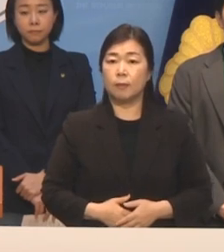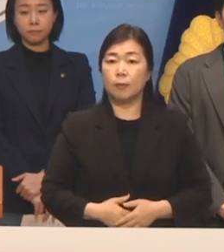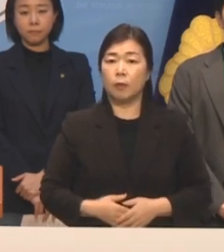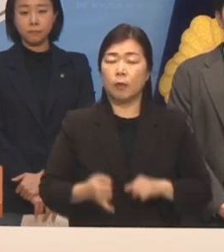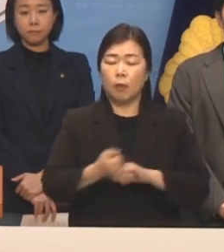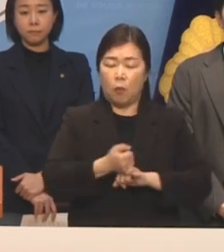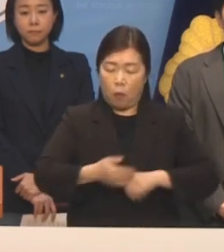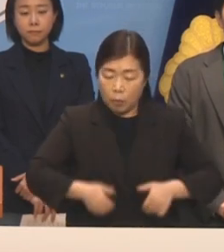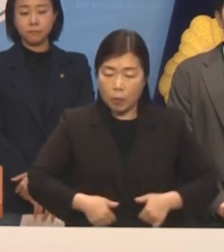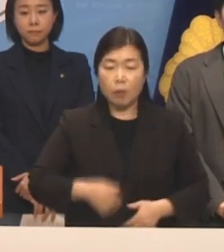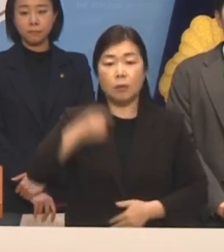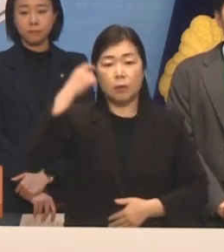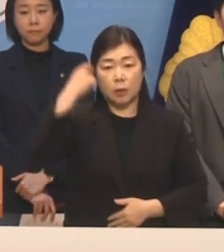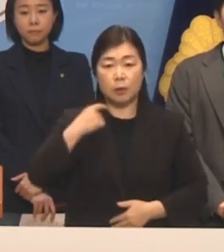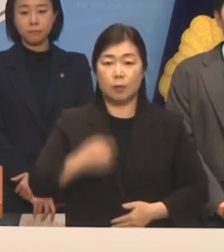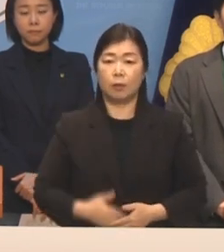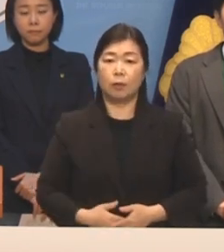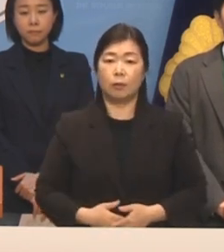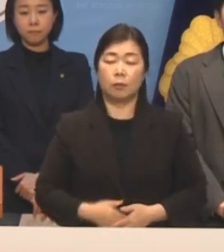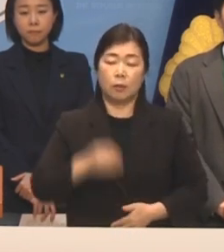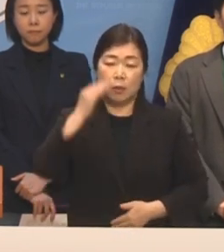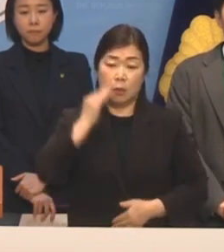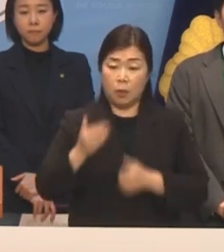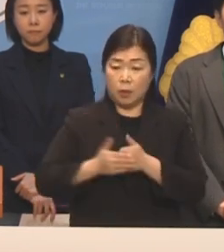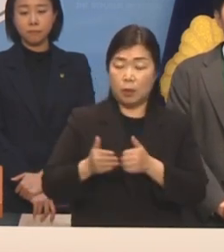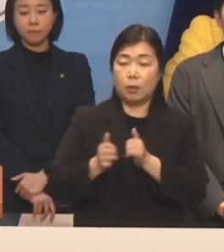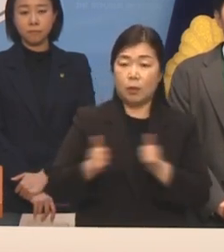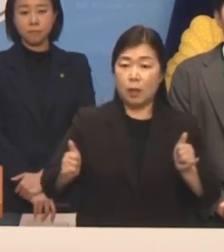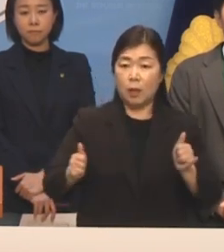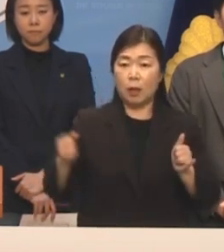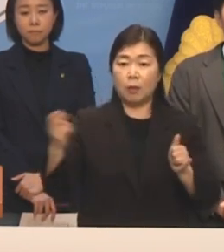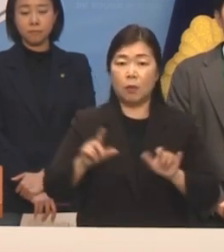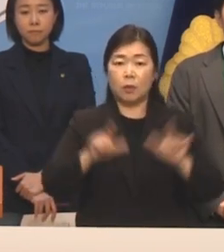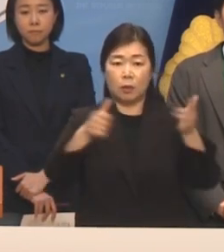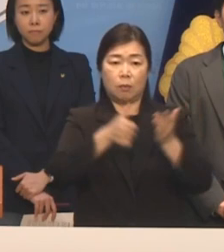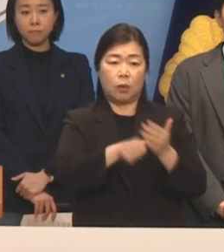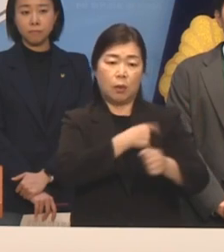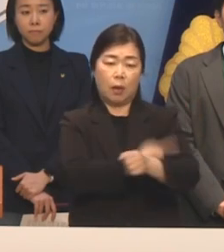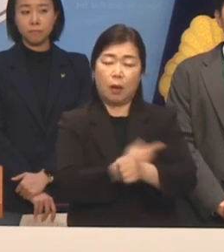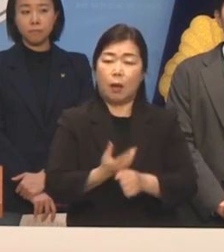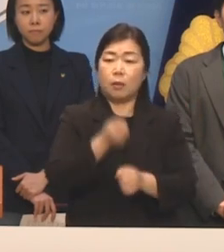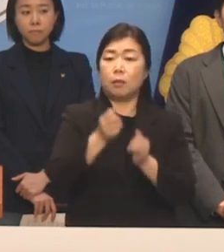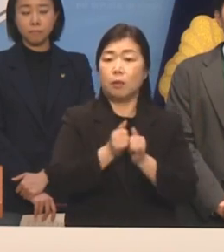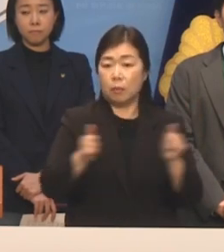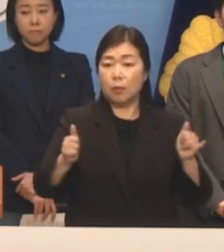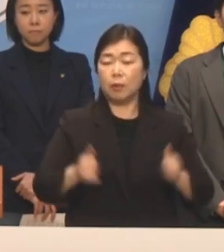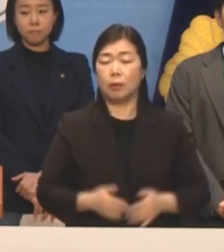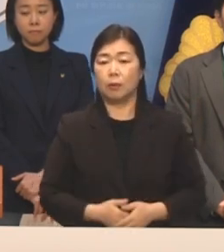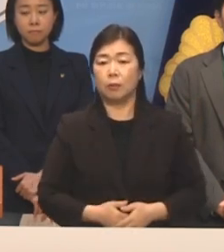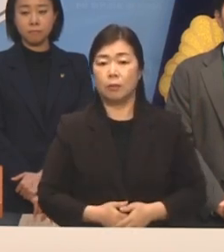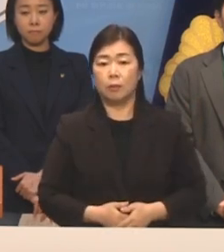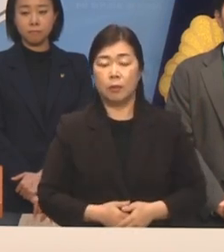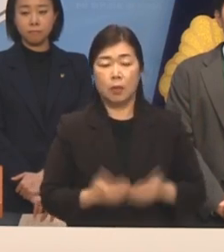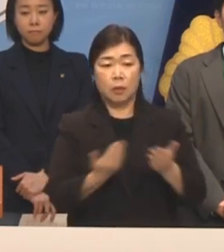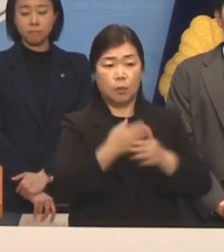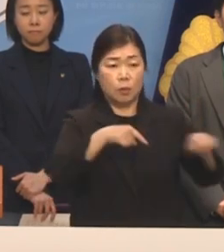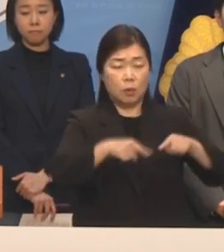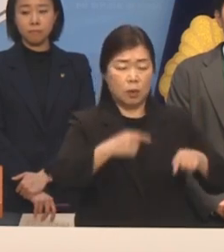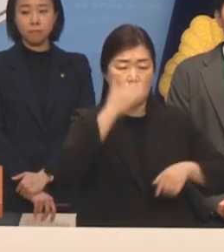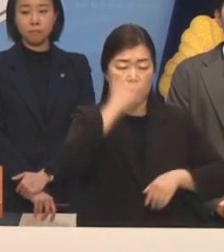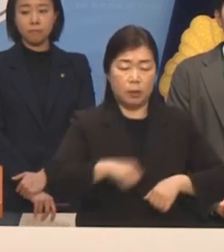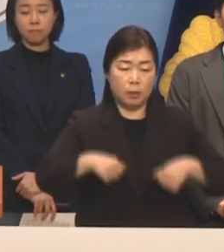느끼며 녹색 지지자들과 기후 유권자들께, 진보 정치에 실망하며 떠나간